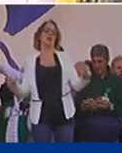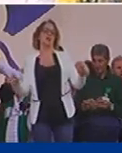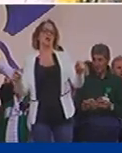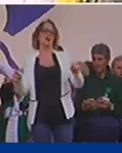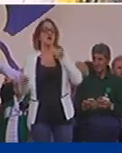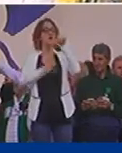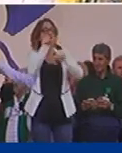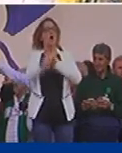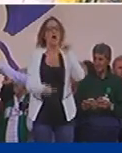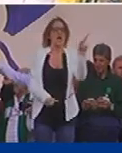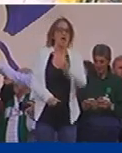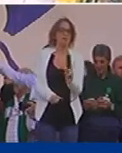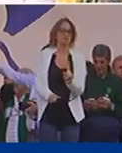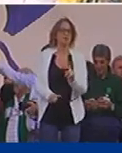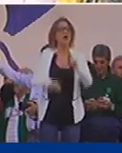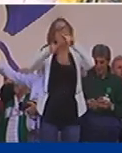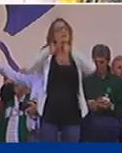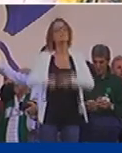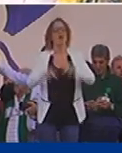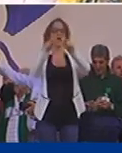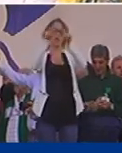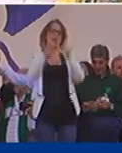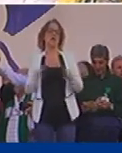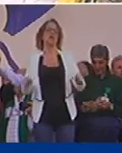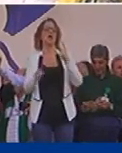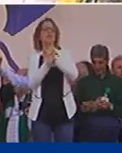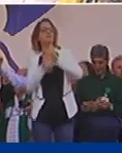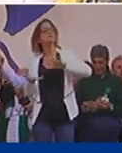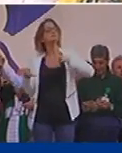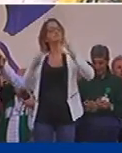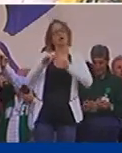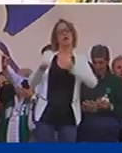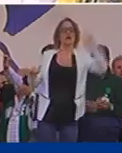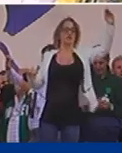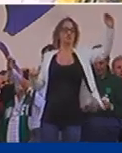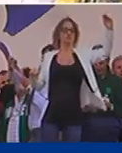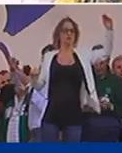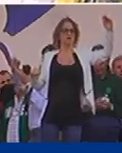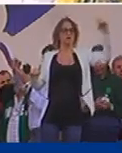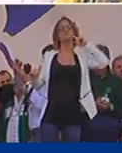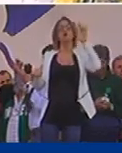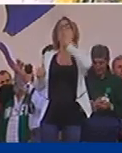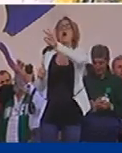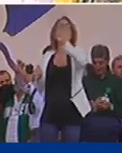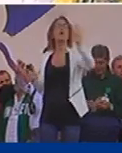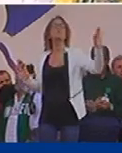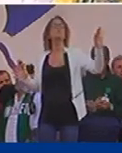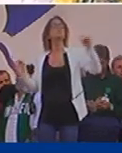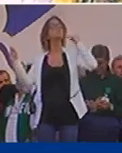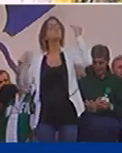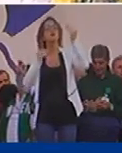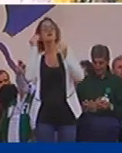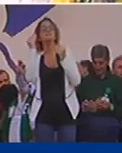cambia, che rimane Lega ma cresce. Se qualcuno pensa di lasciarmi